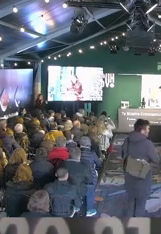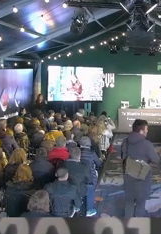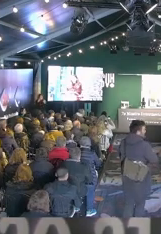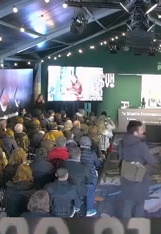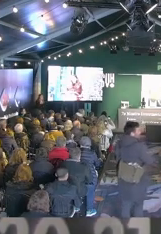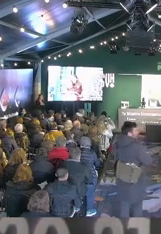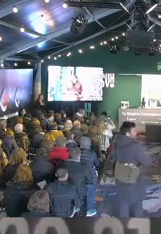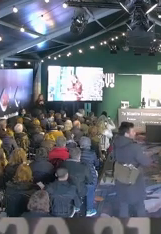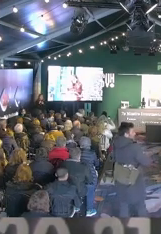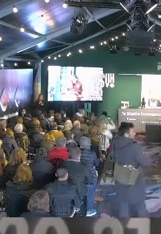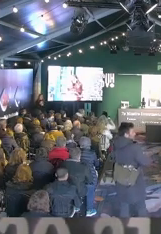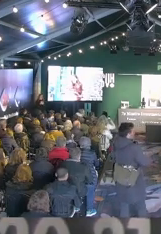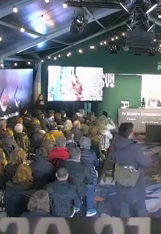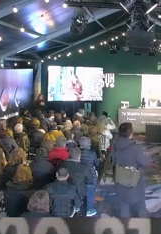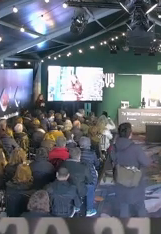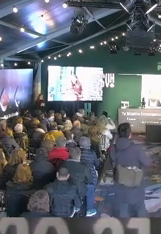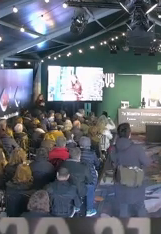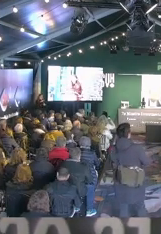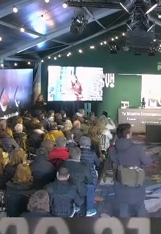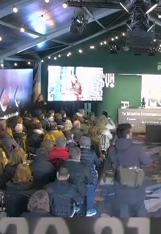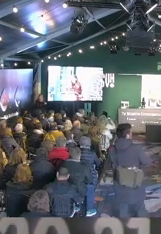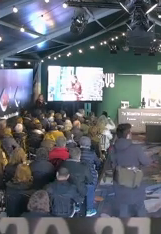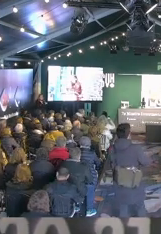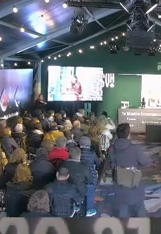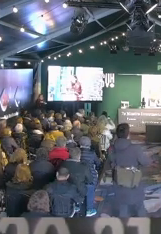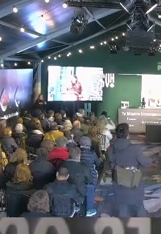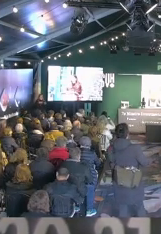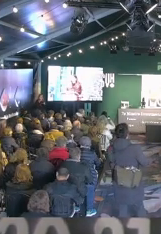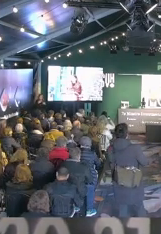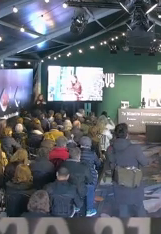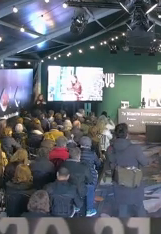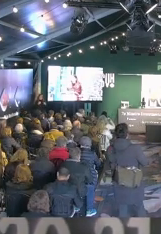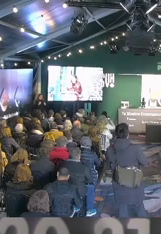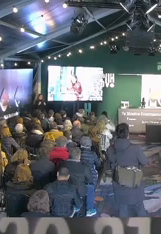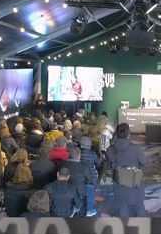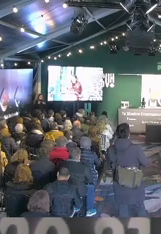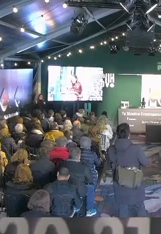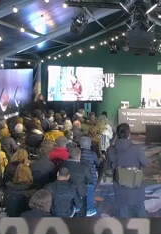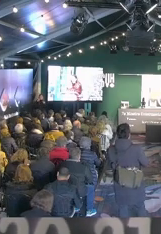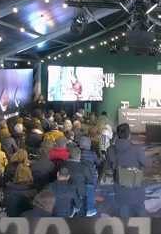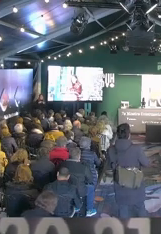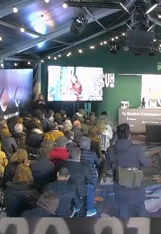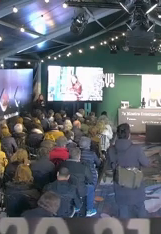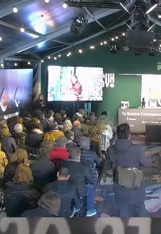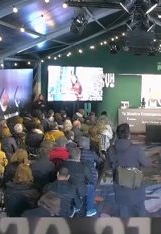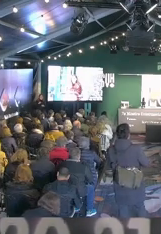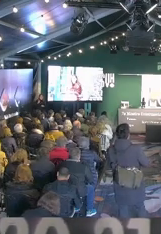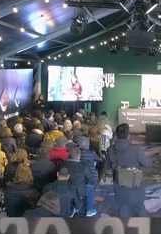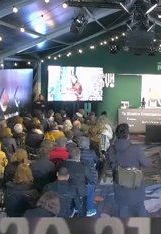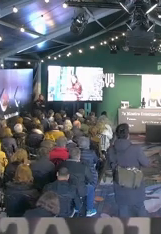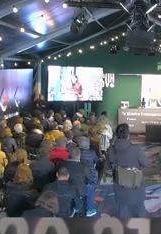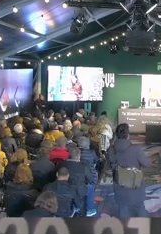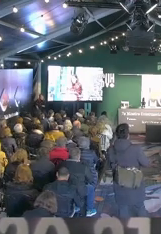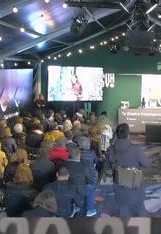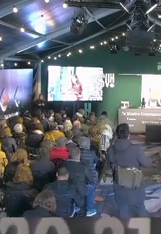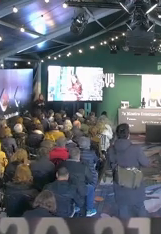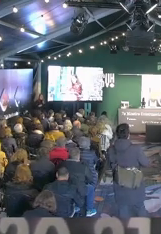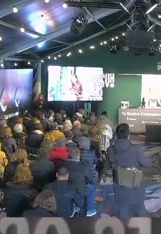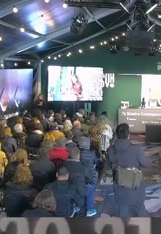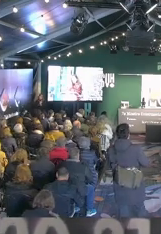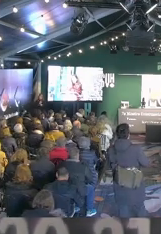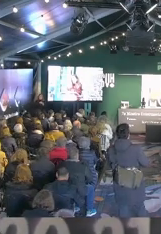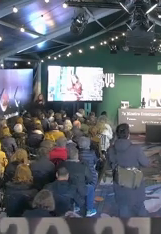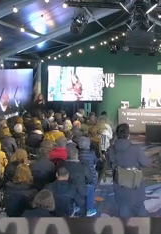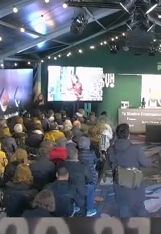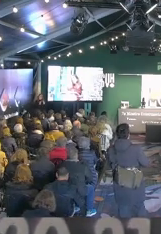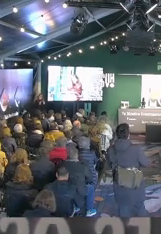de la pastisseria nutritiva i després d'una sòlida trajectòria personal i professional ha creat el seu propi projecte, que s'anomena